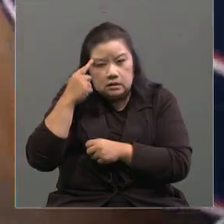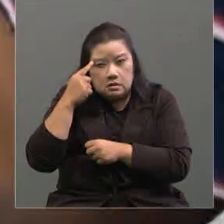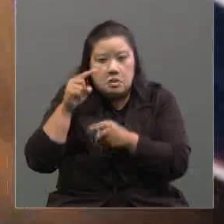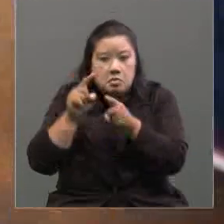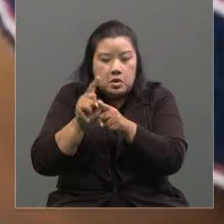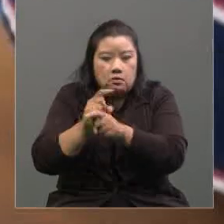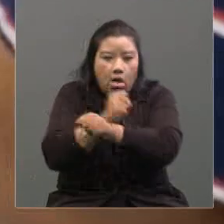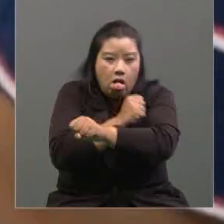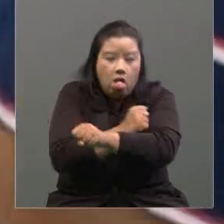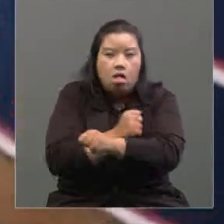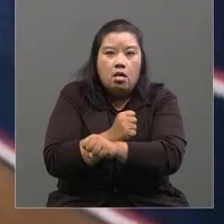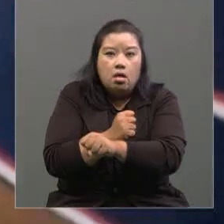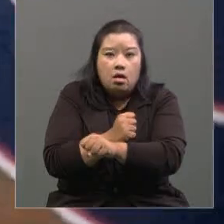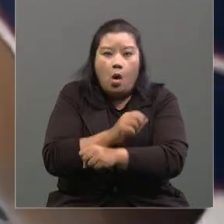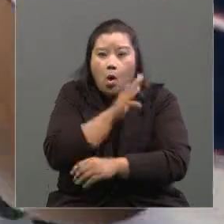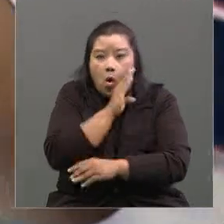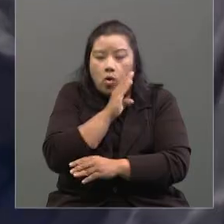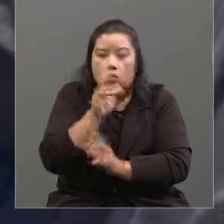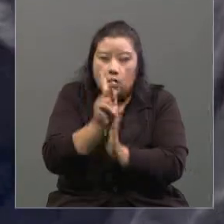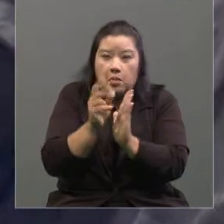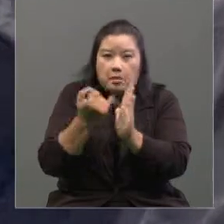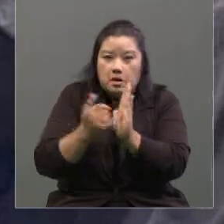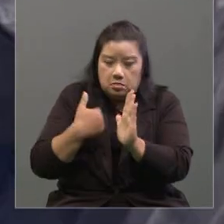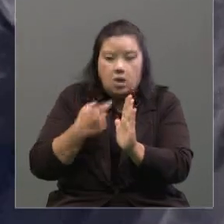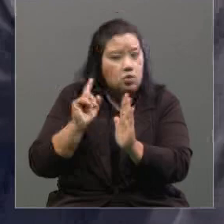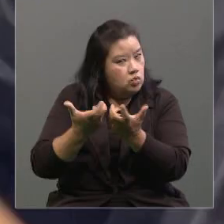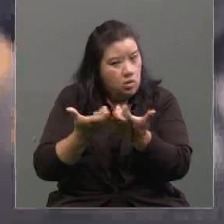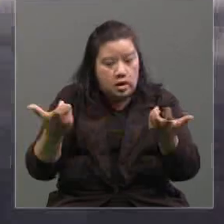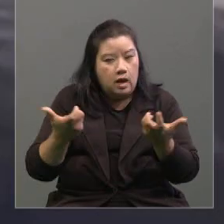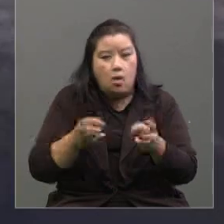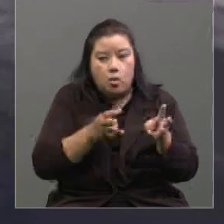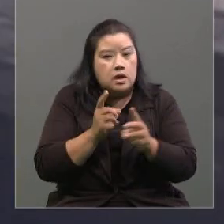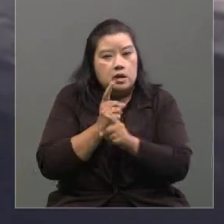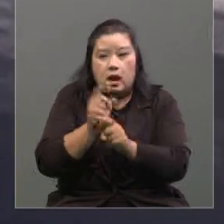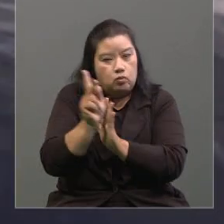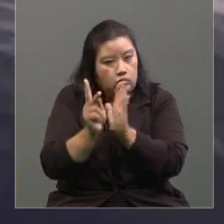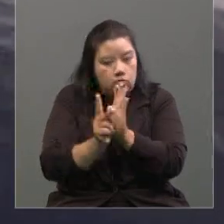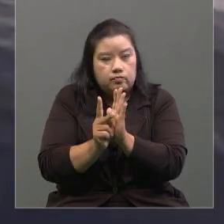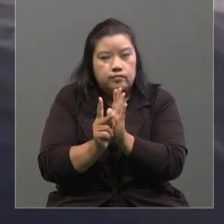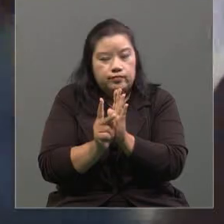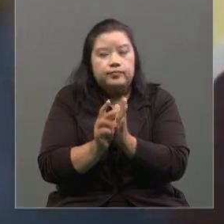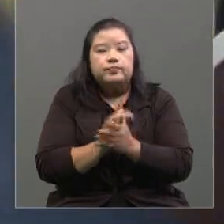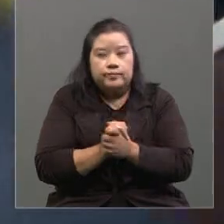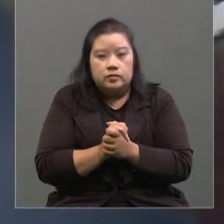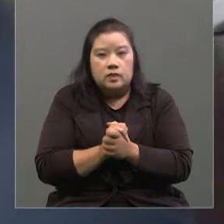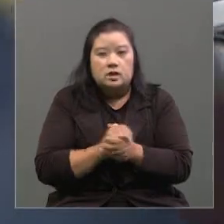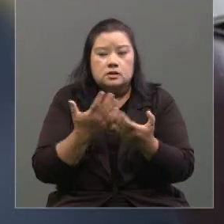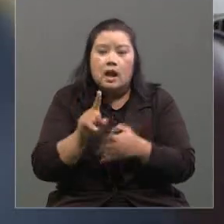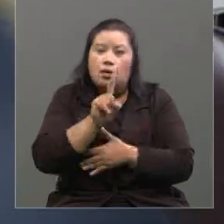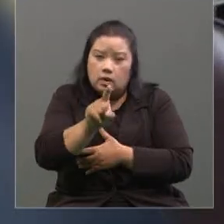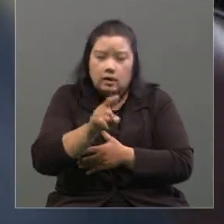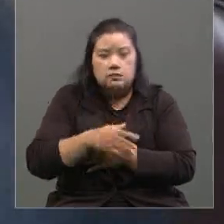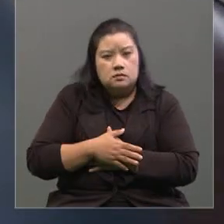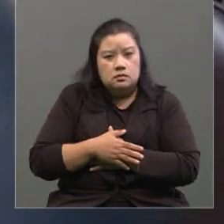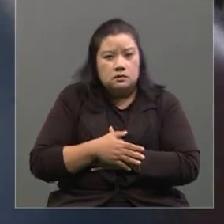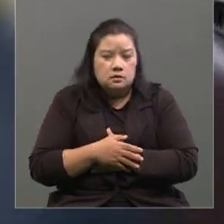องตรวจสอบกระบวนการคัดแยกเหยื่อของการค้ามนุษย์ตามกลไกการส่งต่อระดับชาติอีกเนี่ยนักข่าวก็ถามต่อว่าเอ๊ะตกล